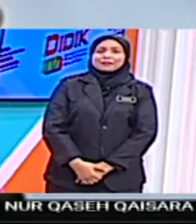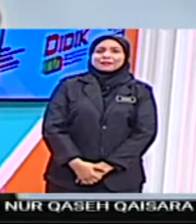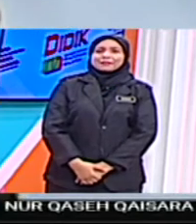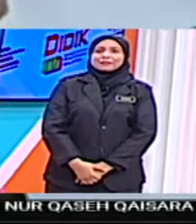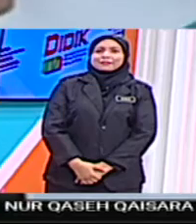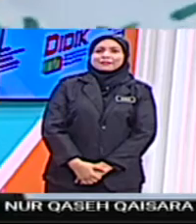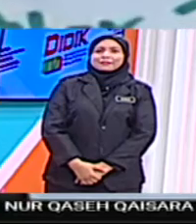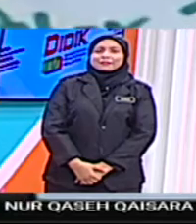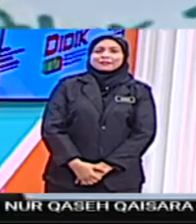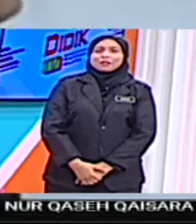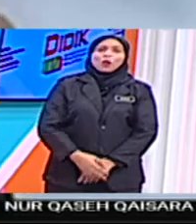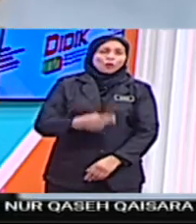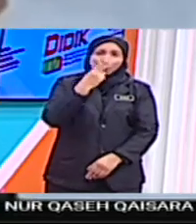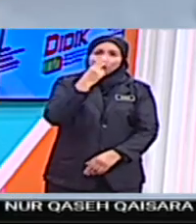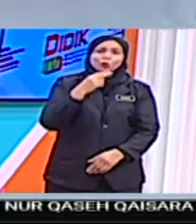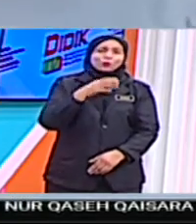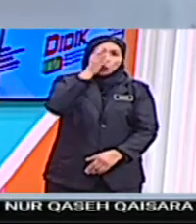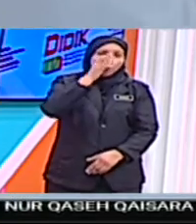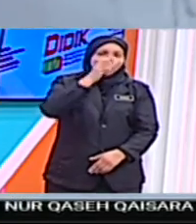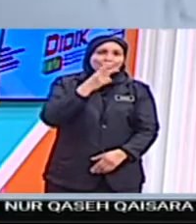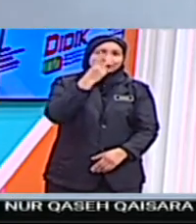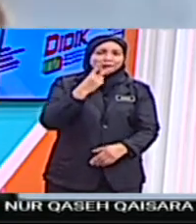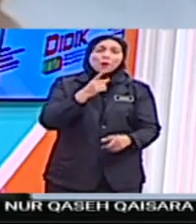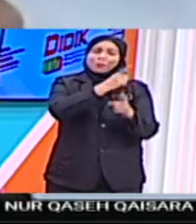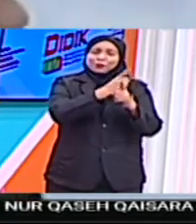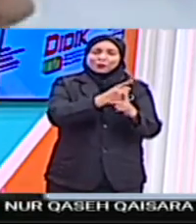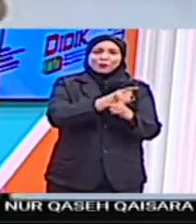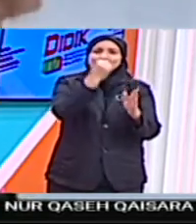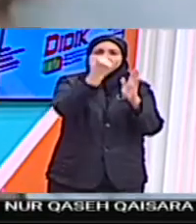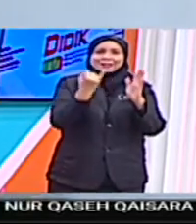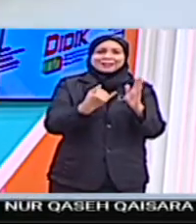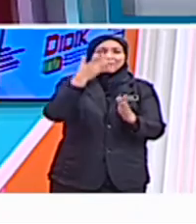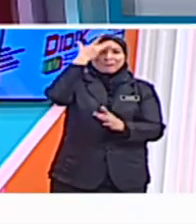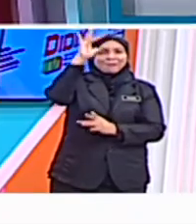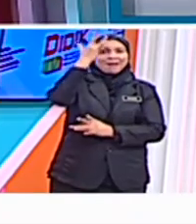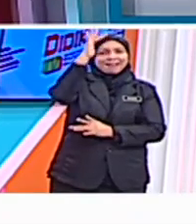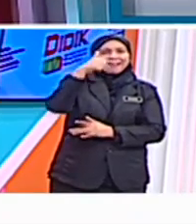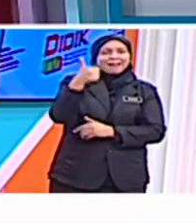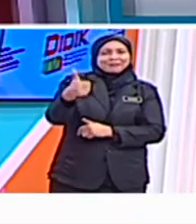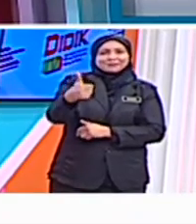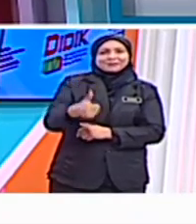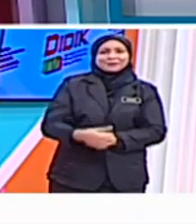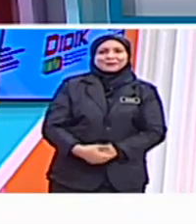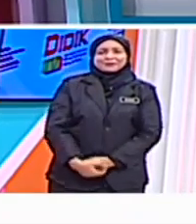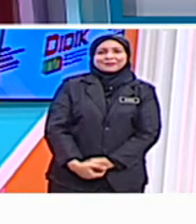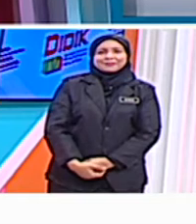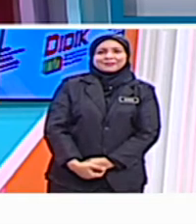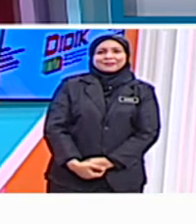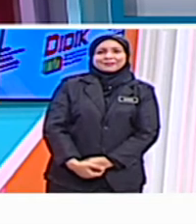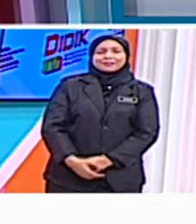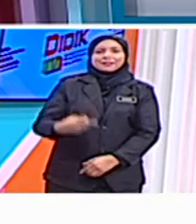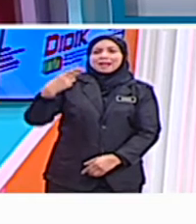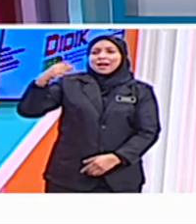Comelnya Kasih lukis. Okey, bibir, payudara. Okey, betul. Pandai. Betul Kasih. Pandai Kasih. Okey, Alina mana Alina?